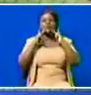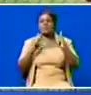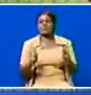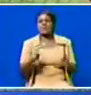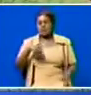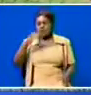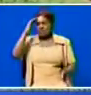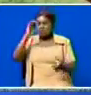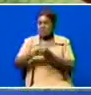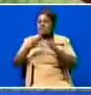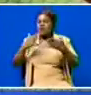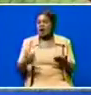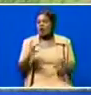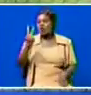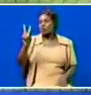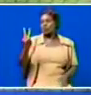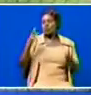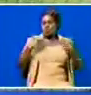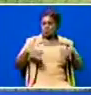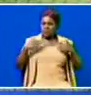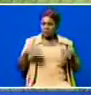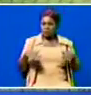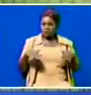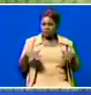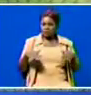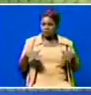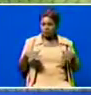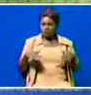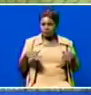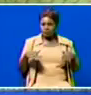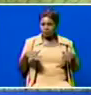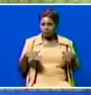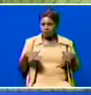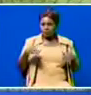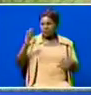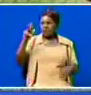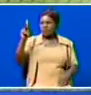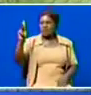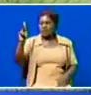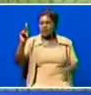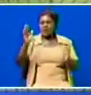hivyo tunaamini hao watu wawili, Jacqueline Mugo ambaye ni wa FKI